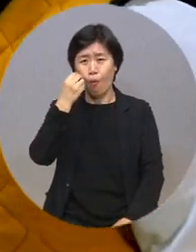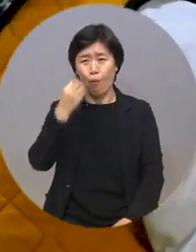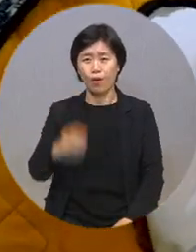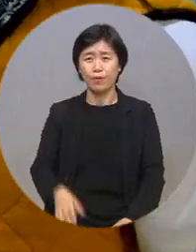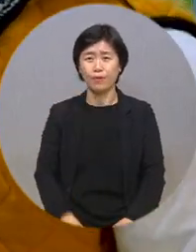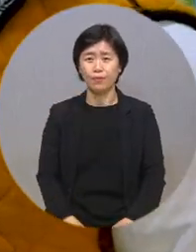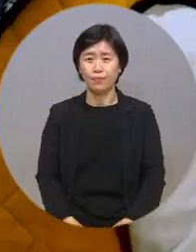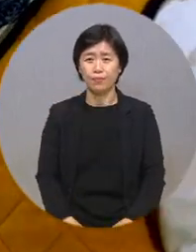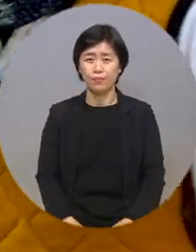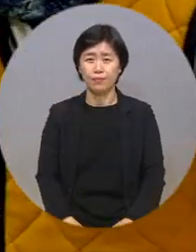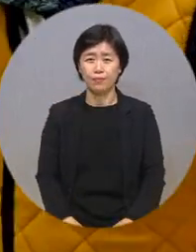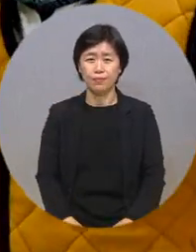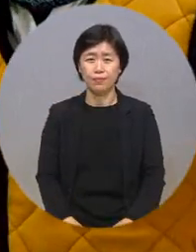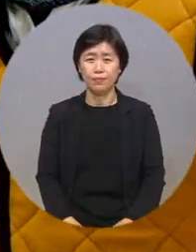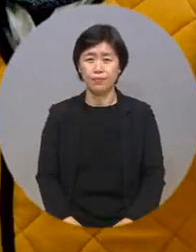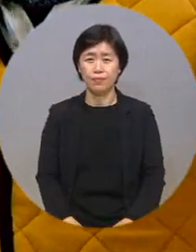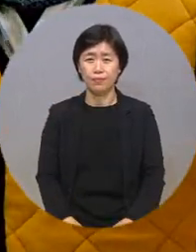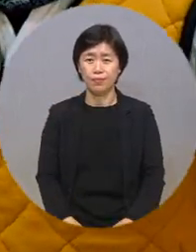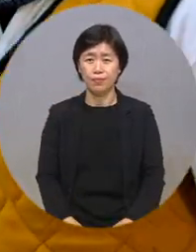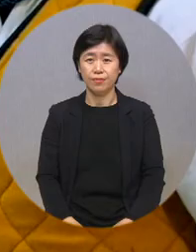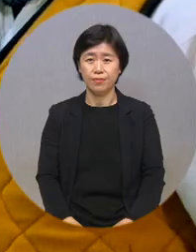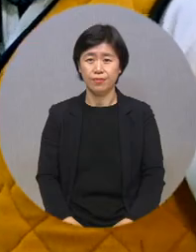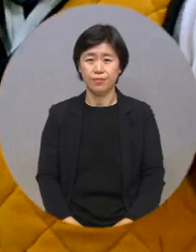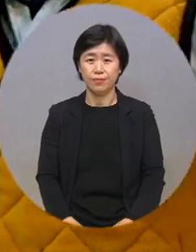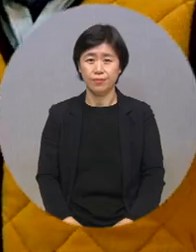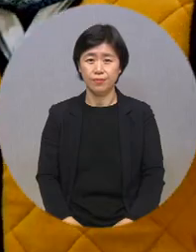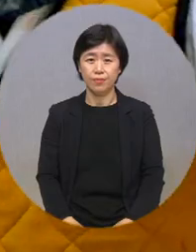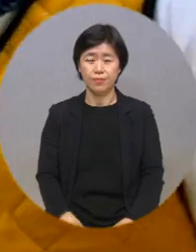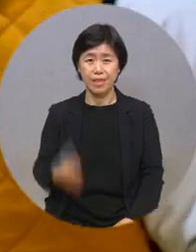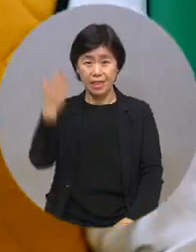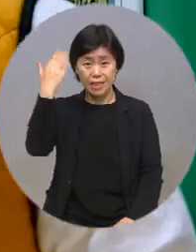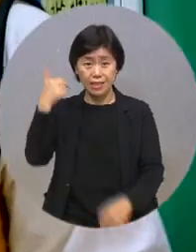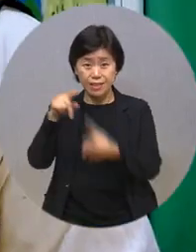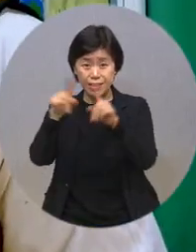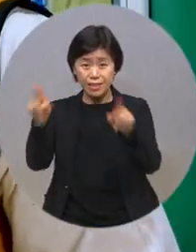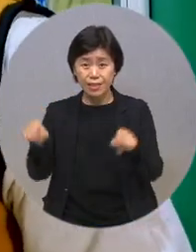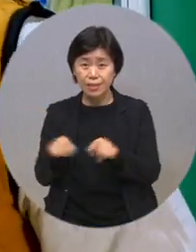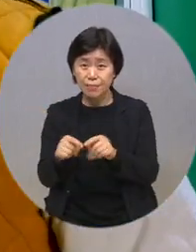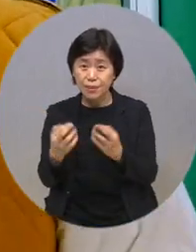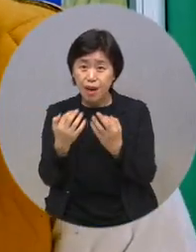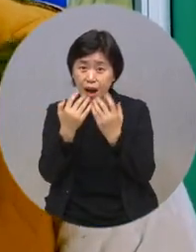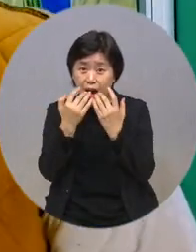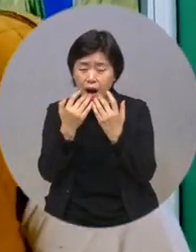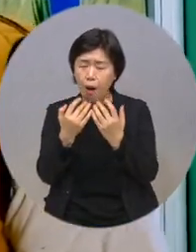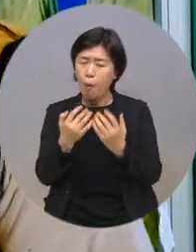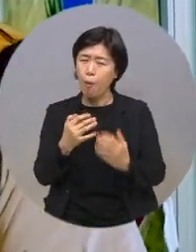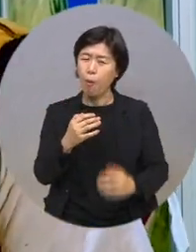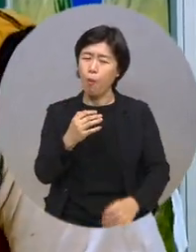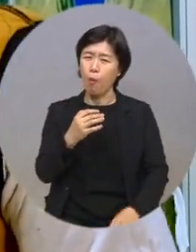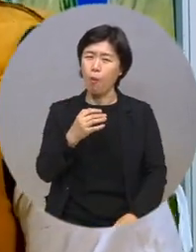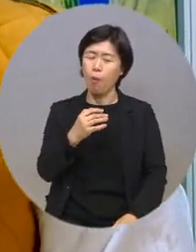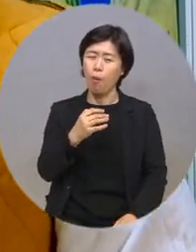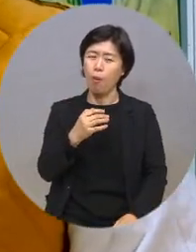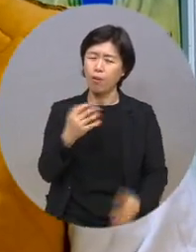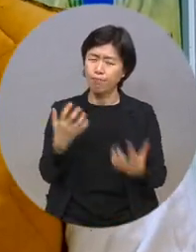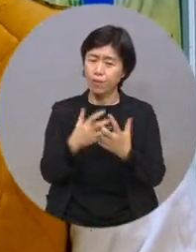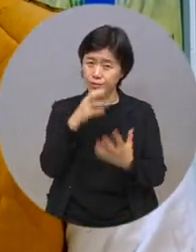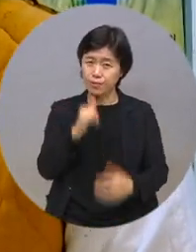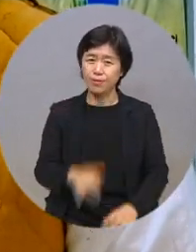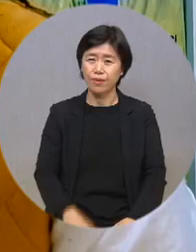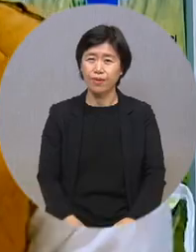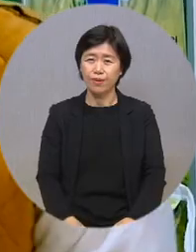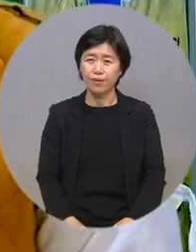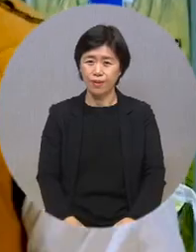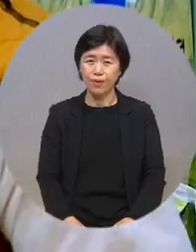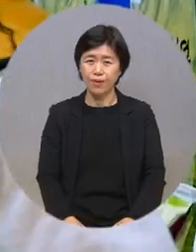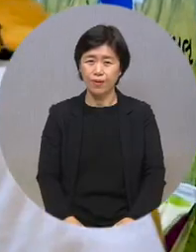이게. 야, 이게 김에! 김 향기가 입안에 가득 퍼져가지고 요 밥 어